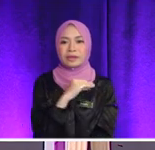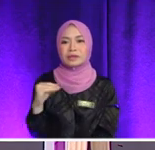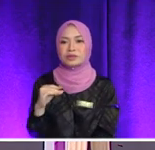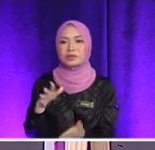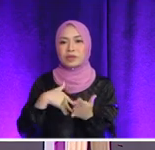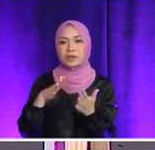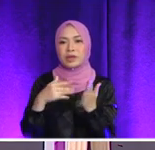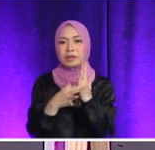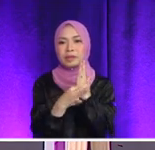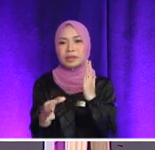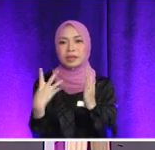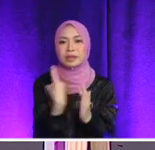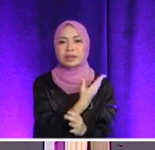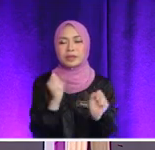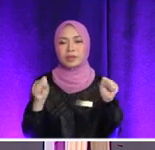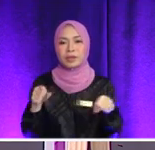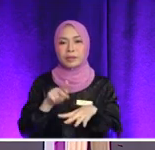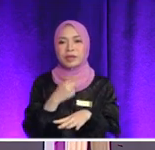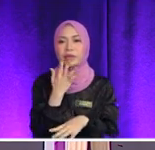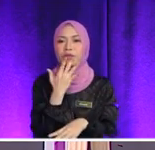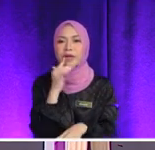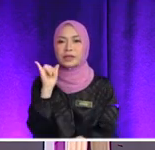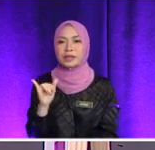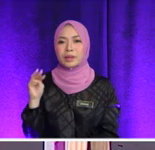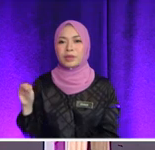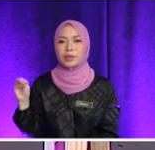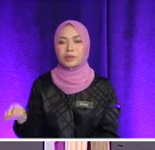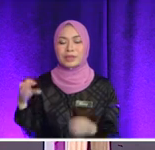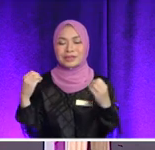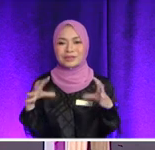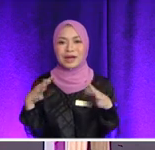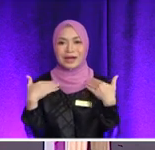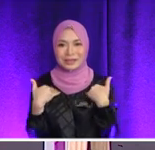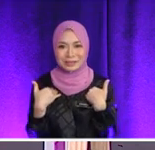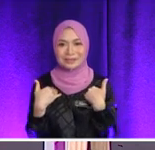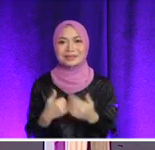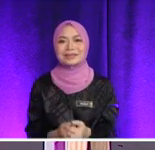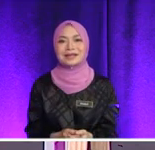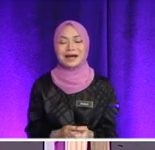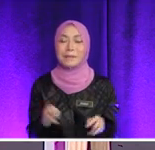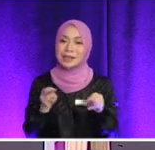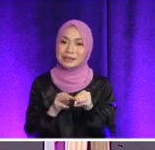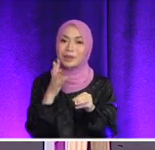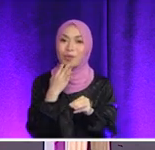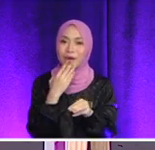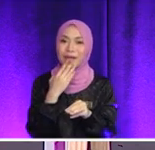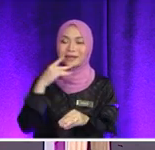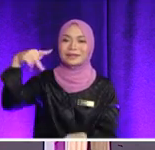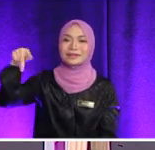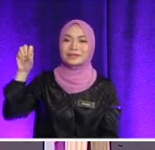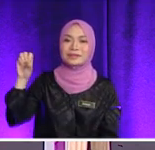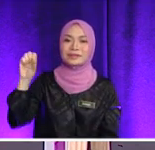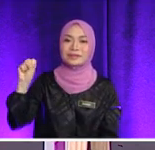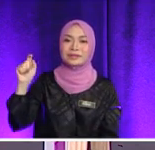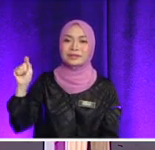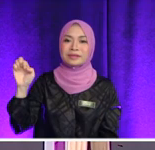warna yang murid saya yaitu eee poster nah boleh juga oke